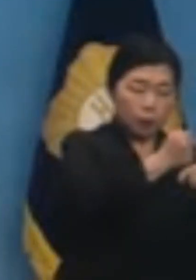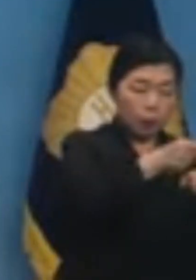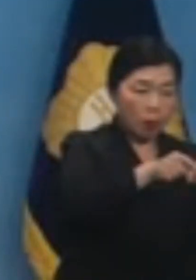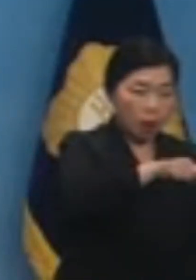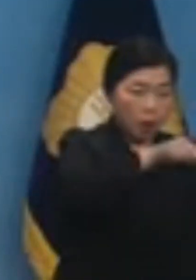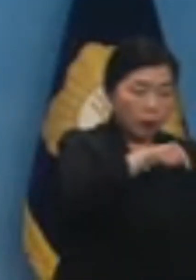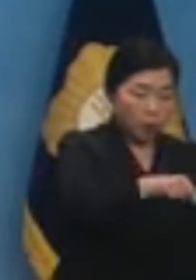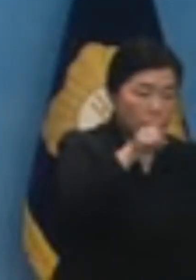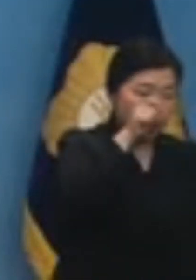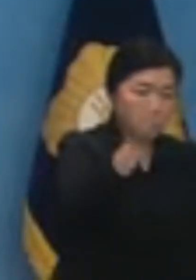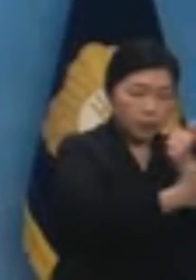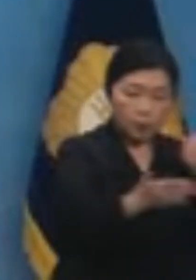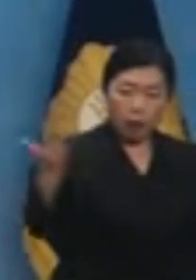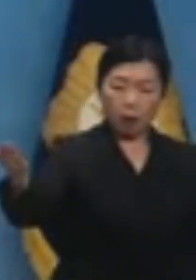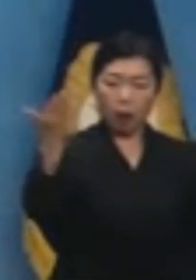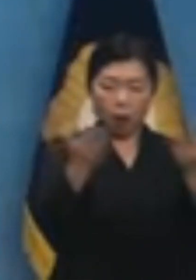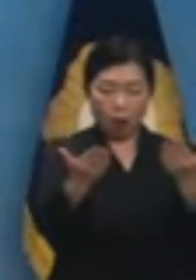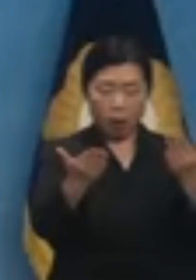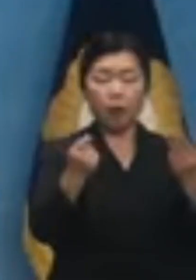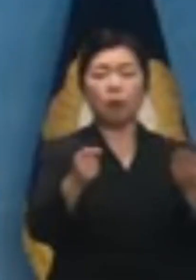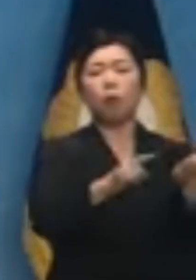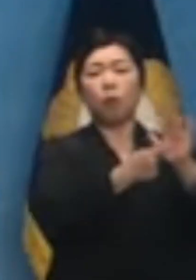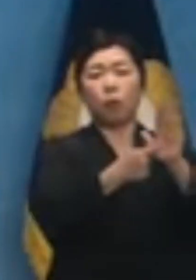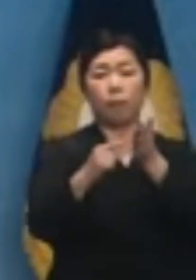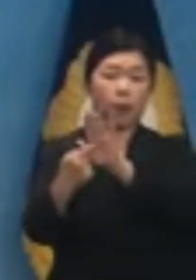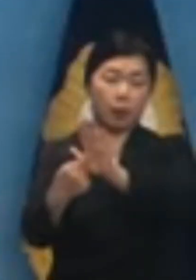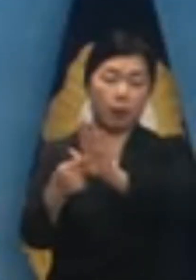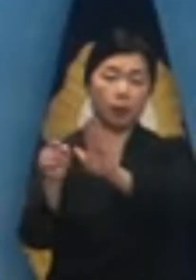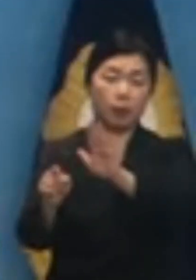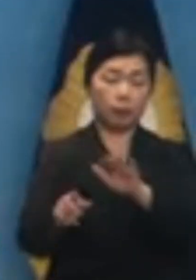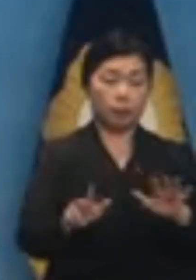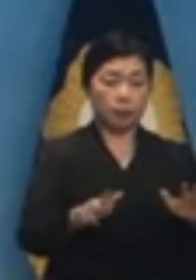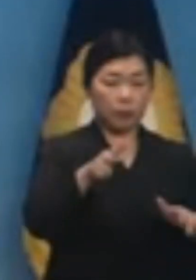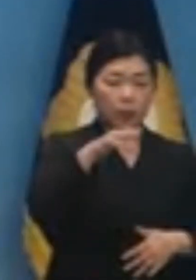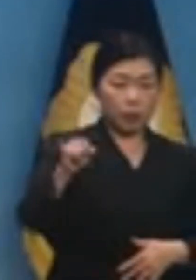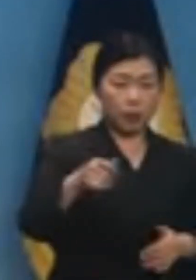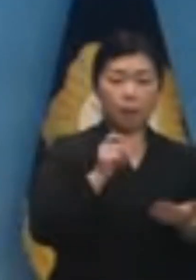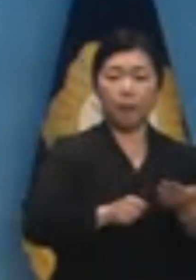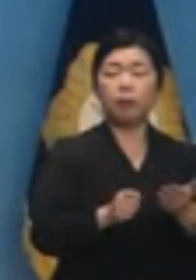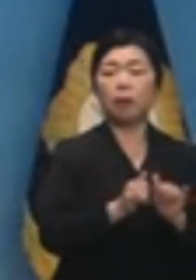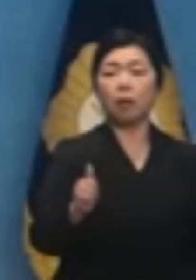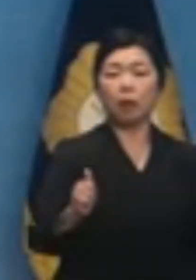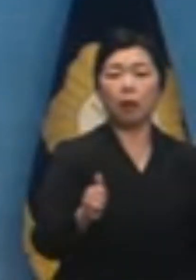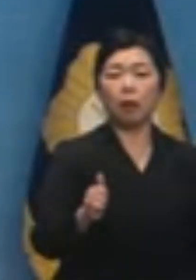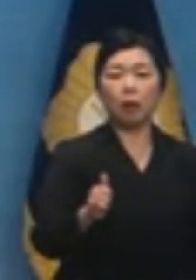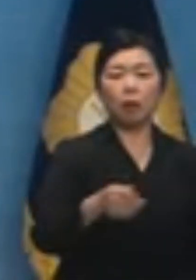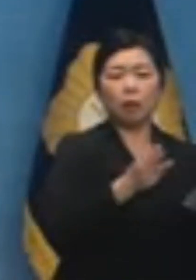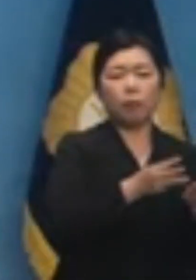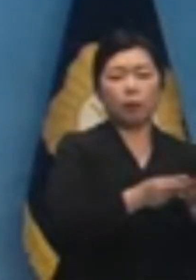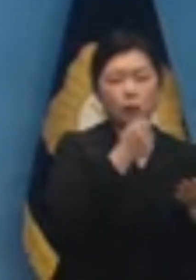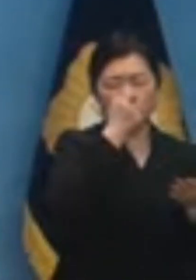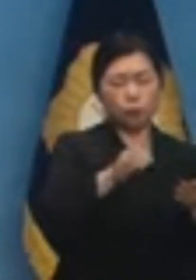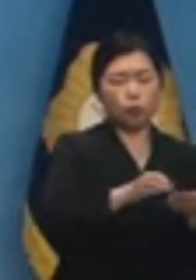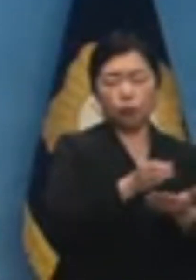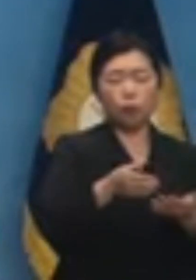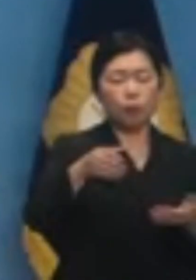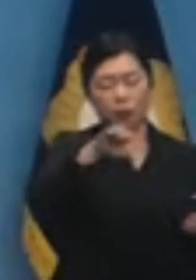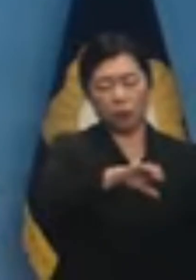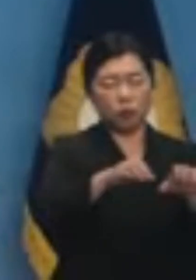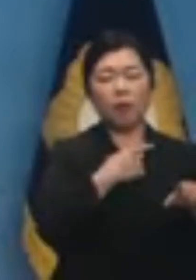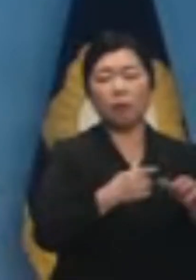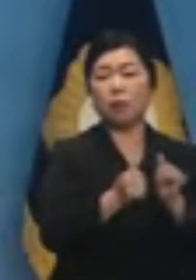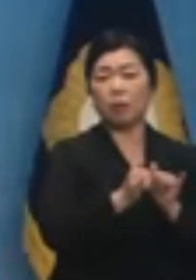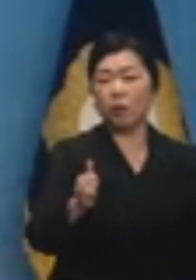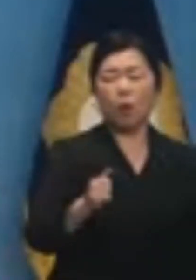내부 사진을 공개한 바 있습니다. 해당 사진들은 지기현 판사가 삼겹살에 소맥을 사주는 사람도 없다며